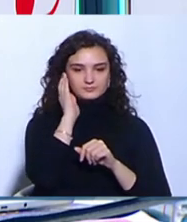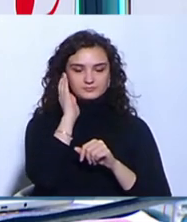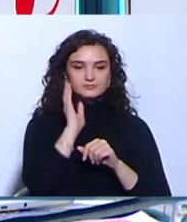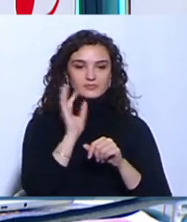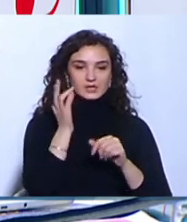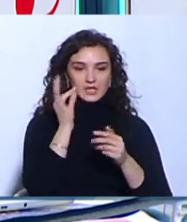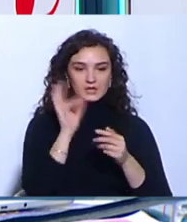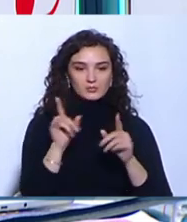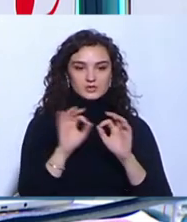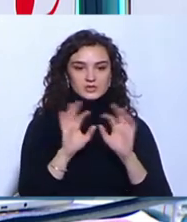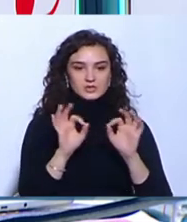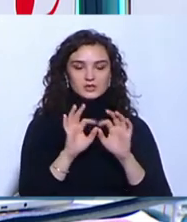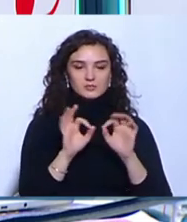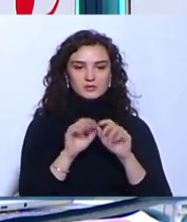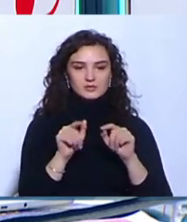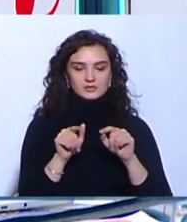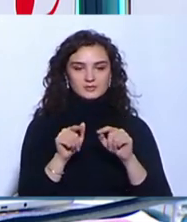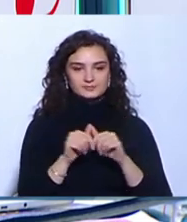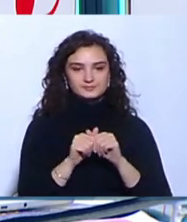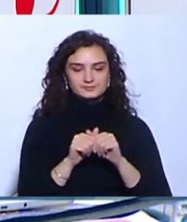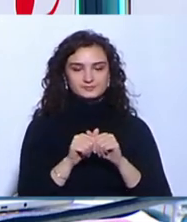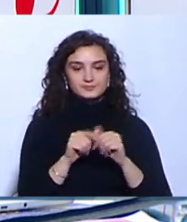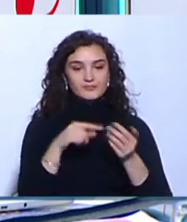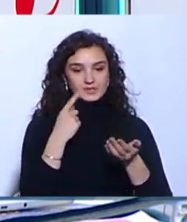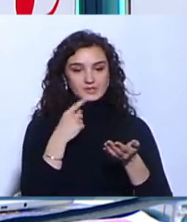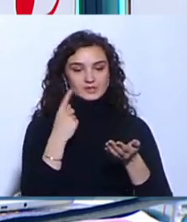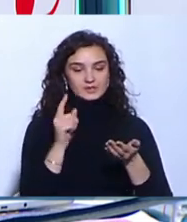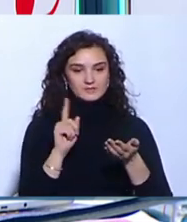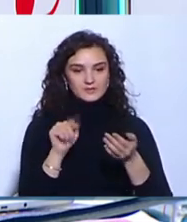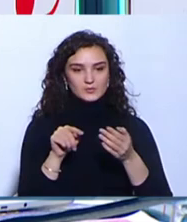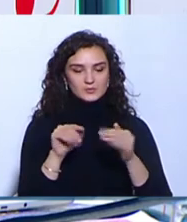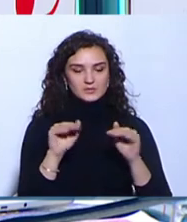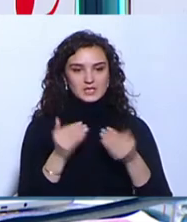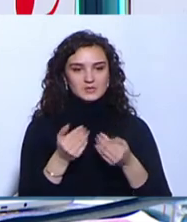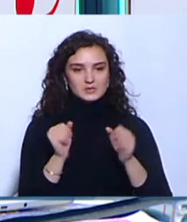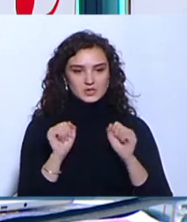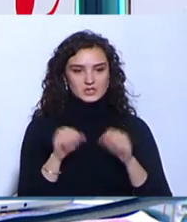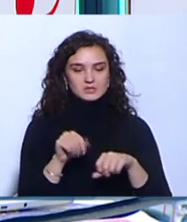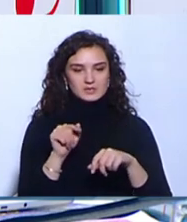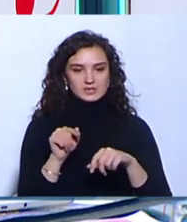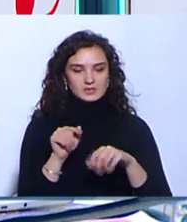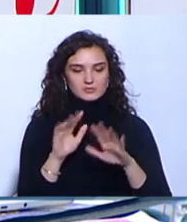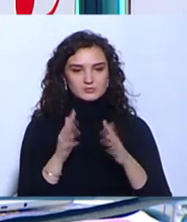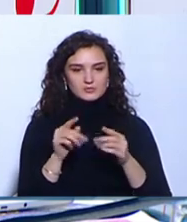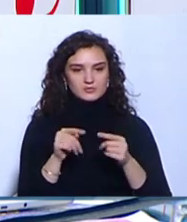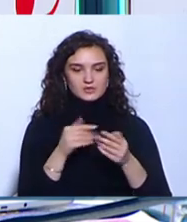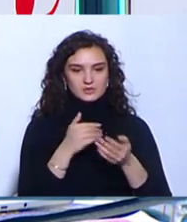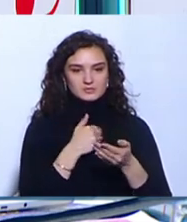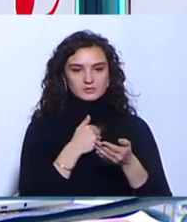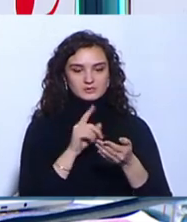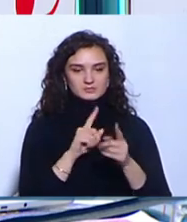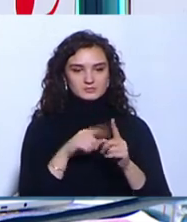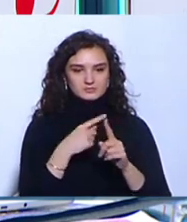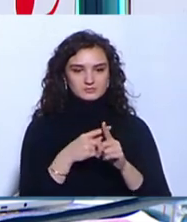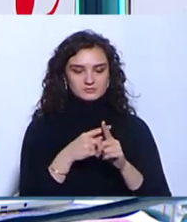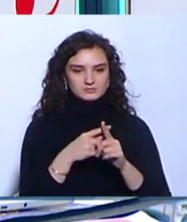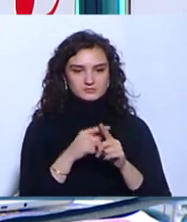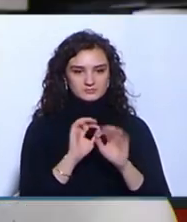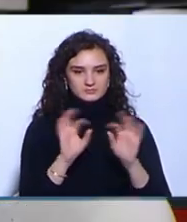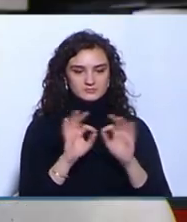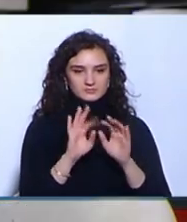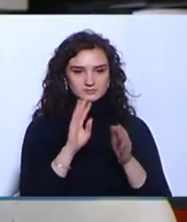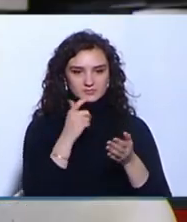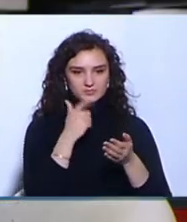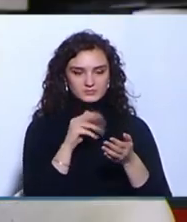გამოცდილებაზე დაყრდნობით და ცოდნაზე დაყრდნობით თქვა, რომ ნაკლებად შესაძლებელი ამ შემთხვევაში. დიახ, ქნებავდა და მინდოდა მეთქვა